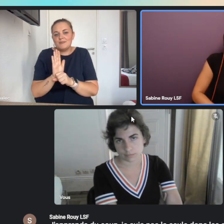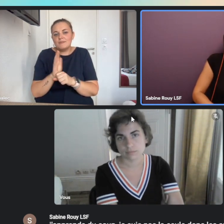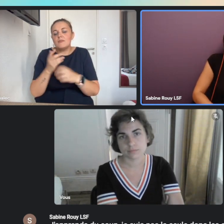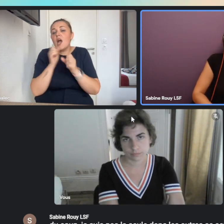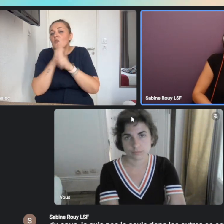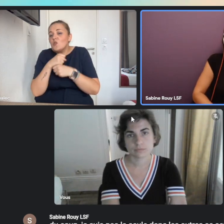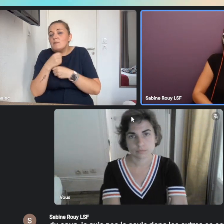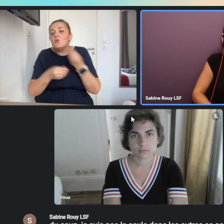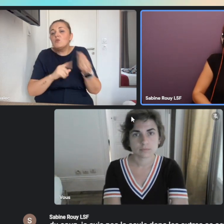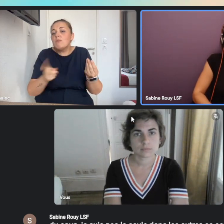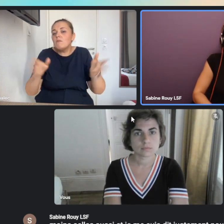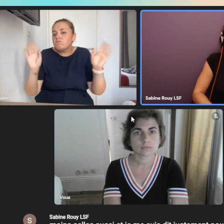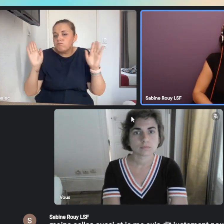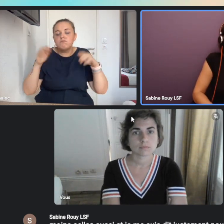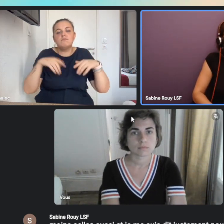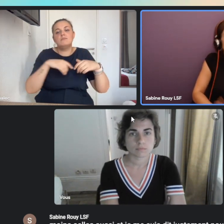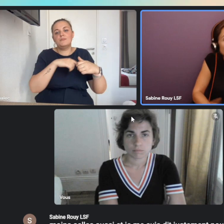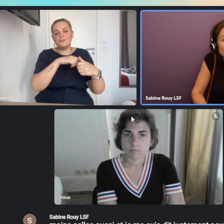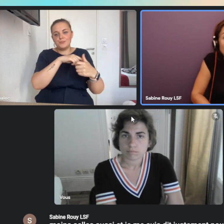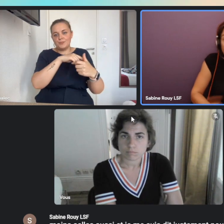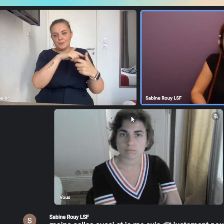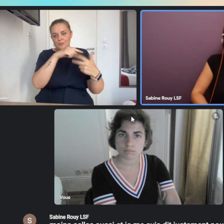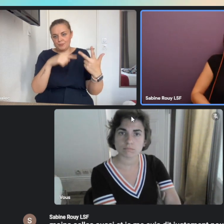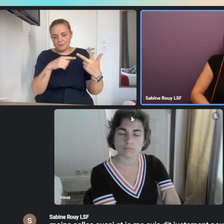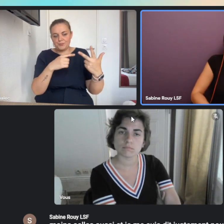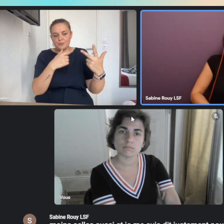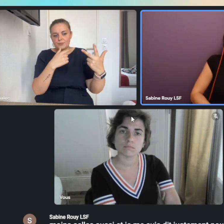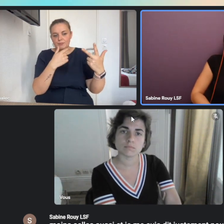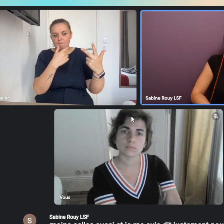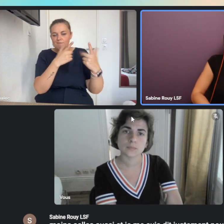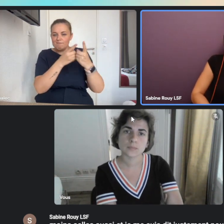de chacun, de façon anonyme ou non